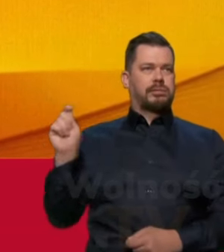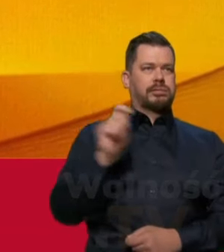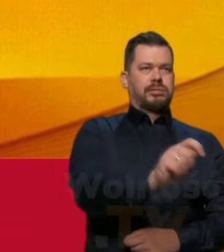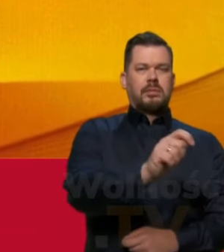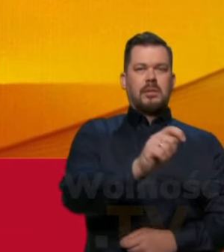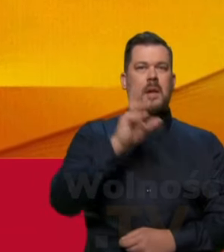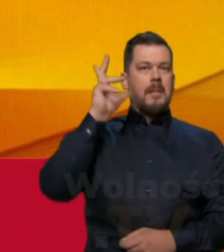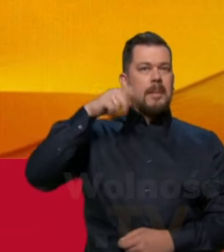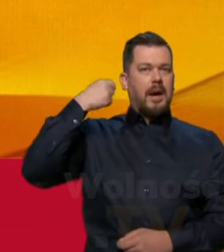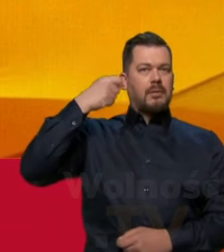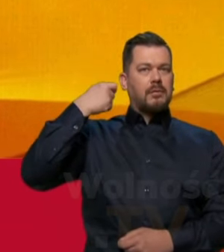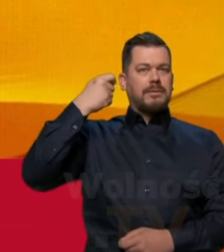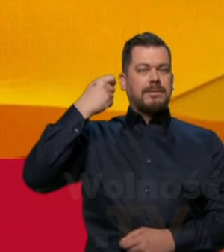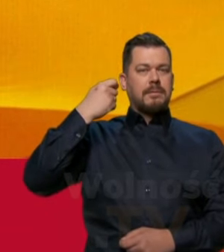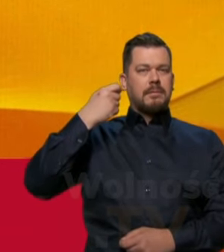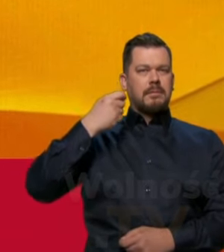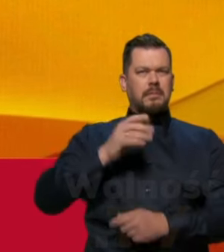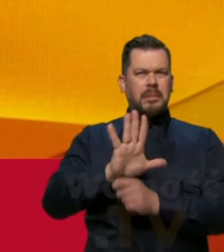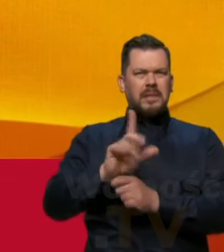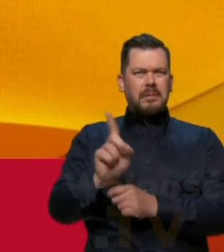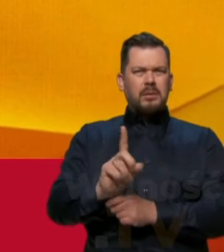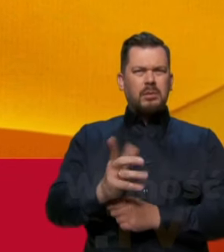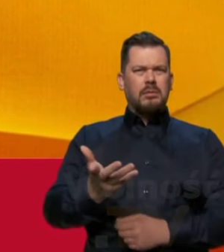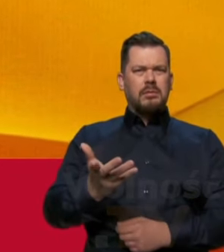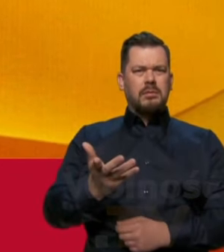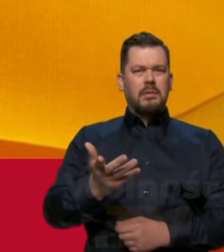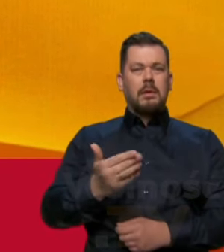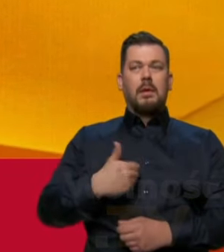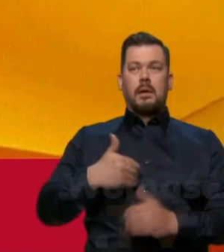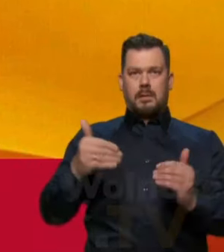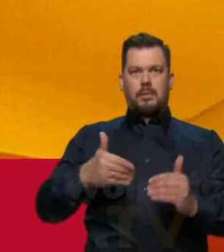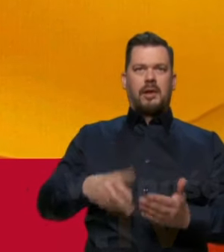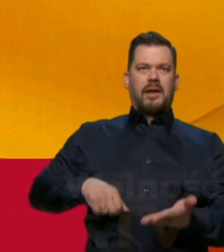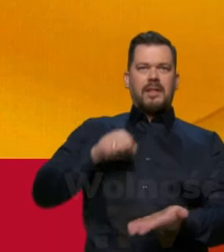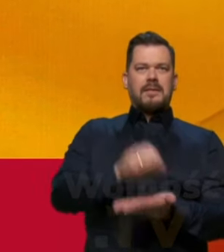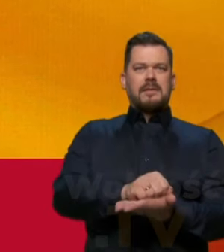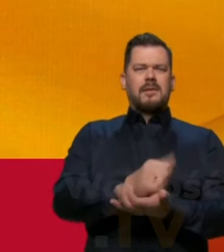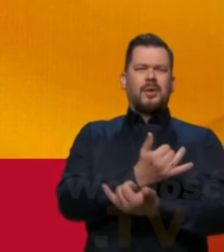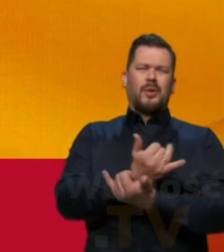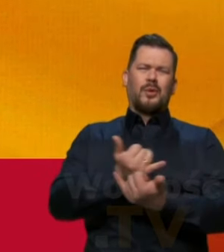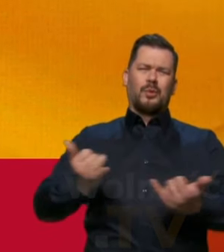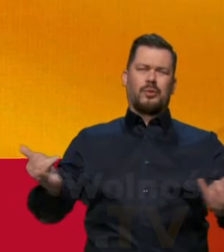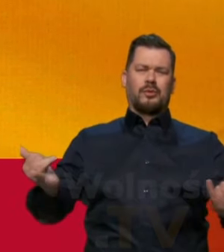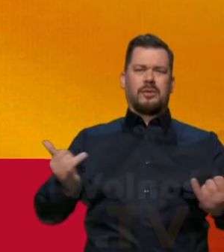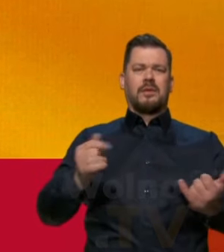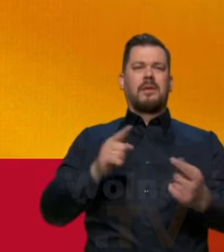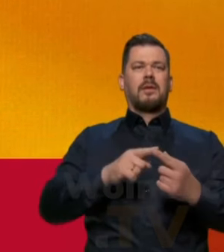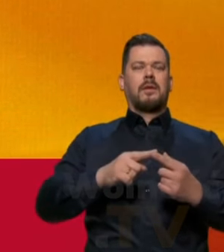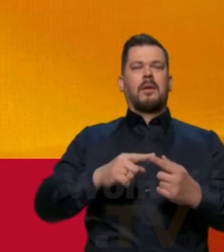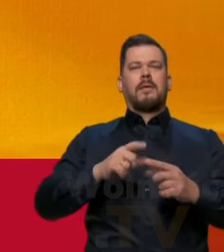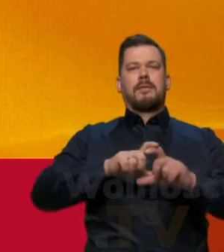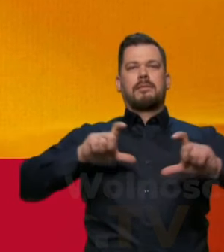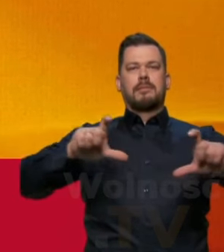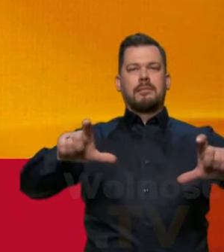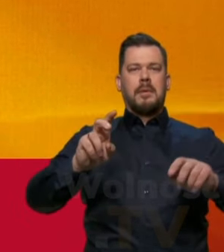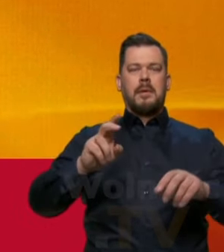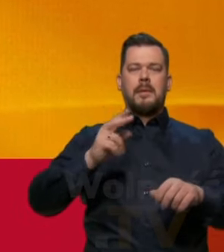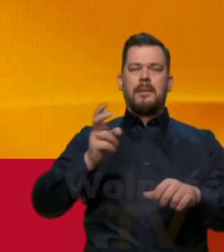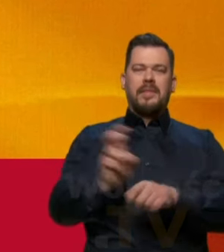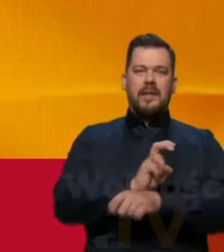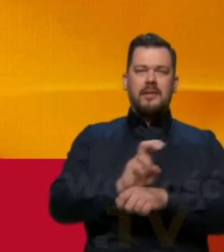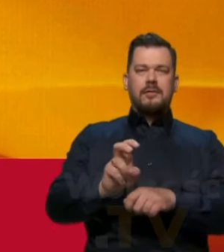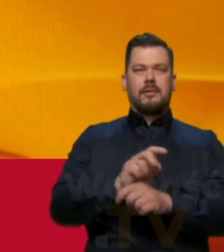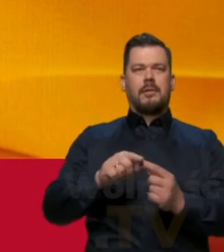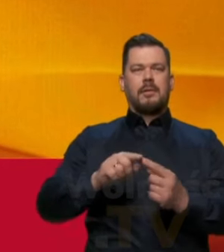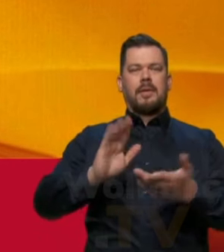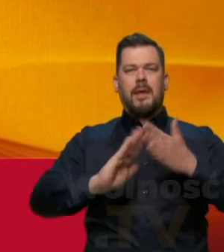dużych prędkości. To możliwość ściągnięcia tutaj inwestycji różnego rodzaju, od parku technologicznego poprzez wydarzenia